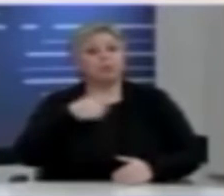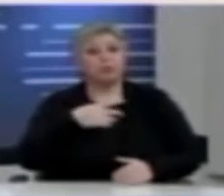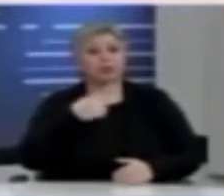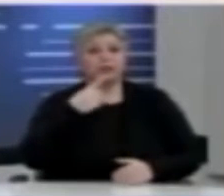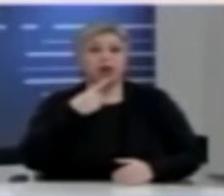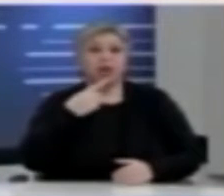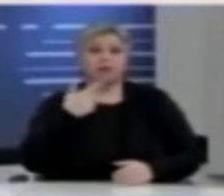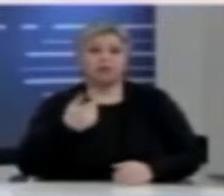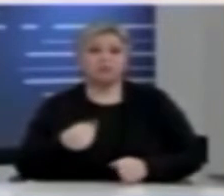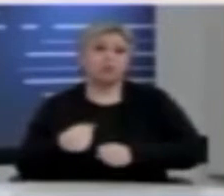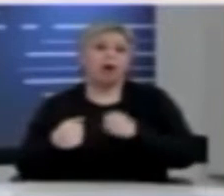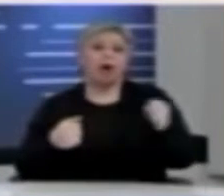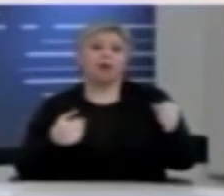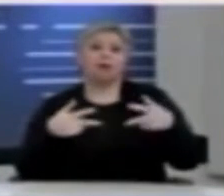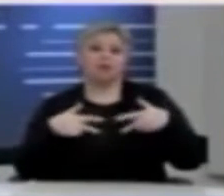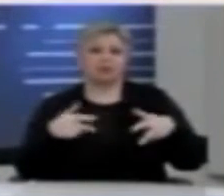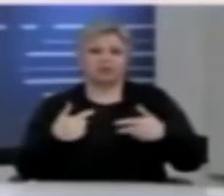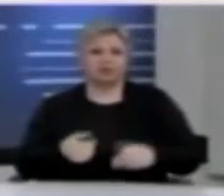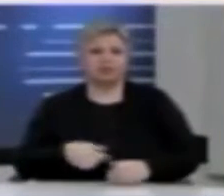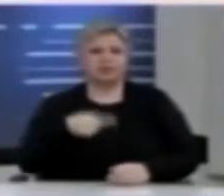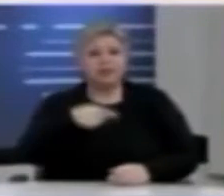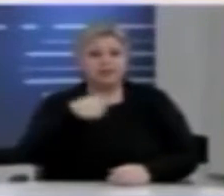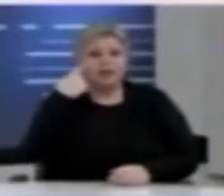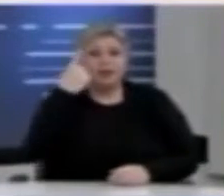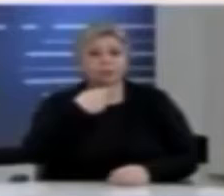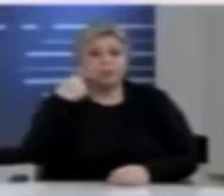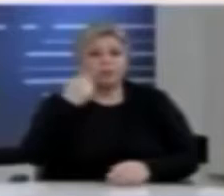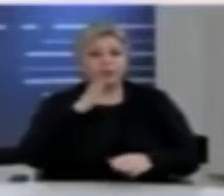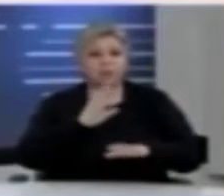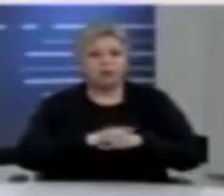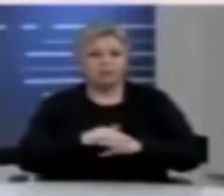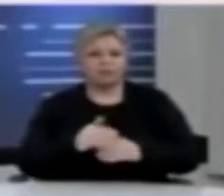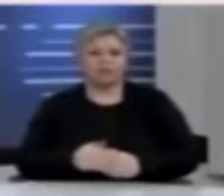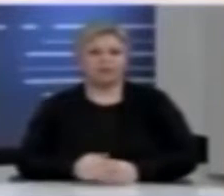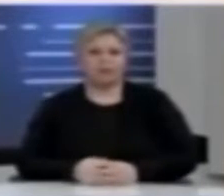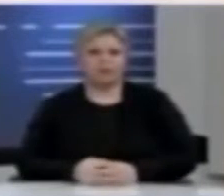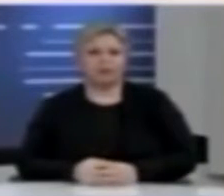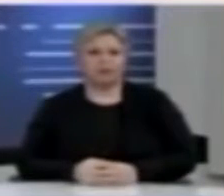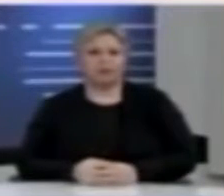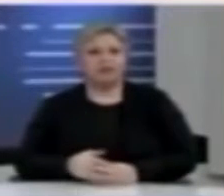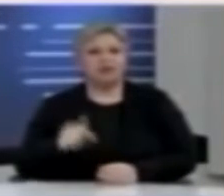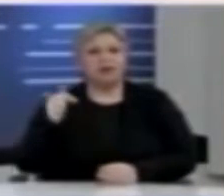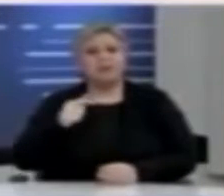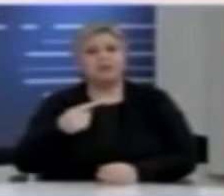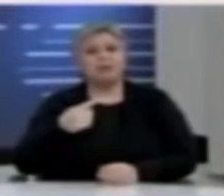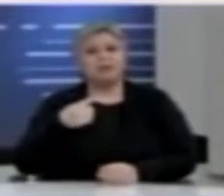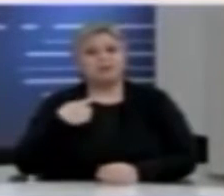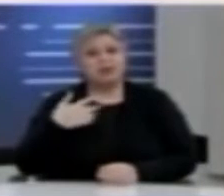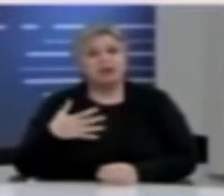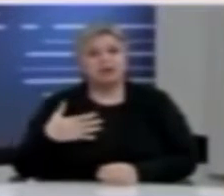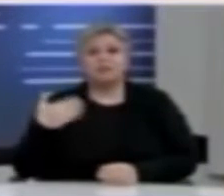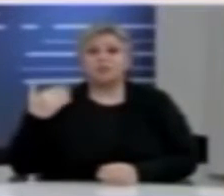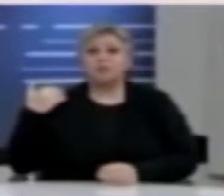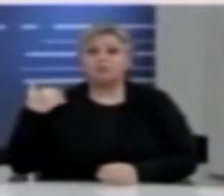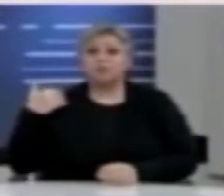χρόνια. Έλεγε ο συνεταίρος σας, θυμάμαι την προεκλογική περίοδο, αν δεν κάνω λάθος, του 15, σε εκείνες τις